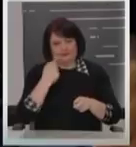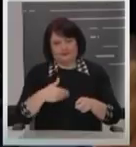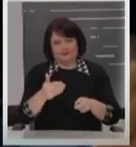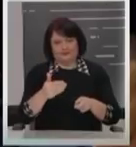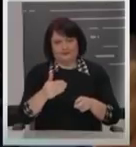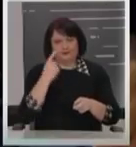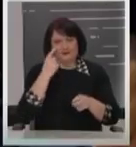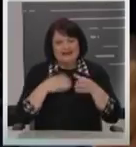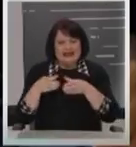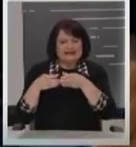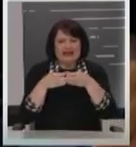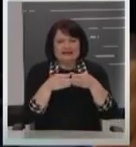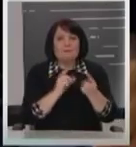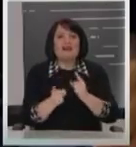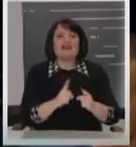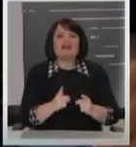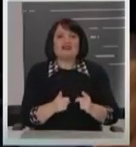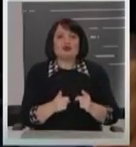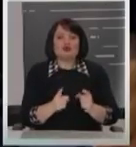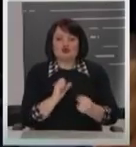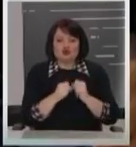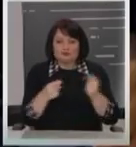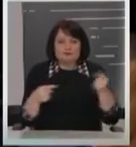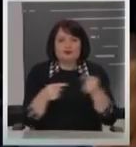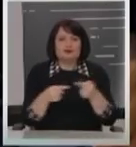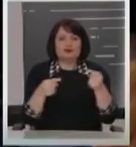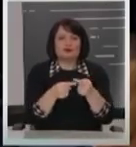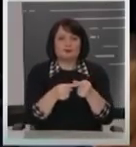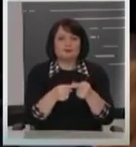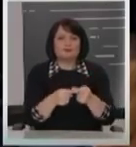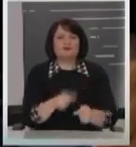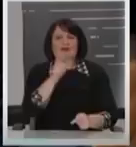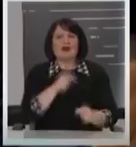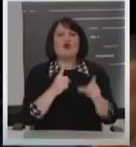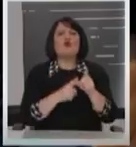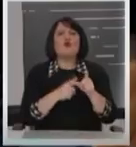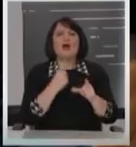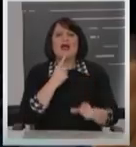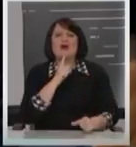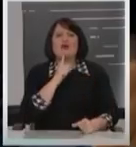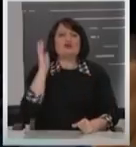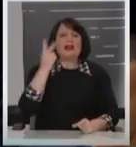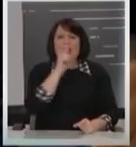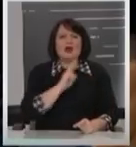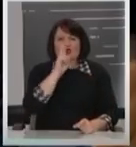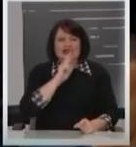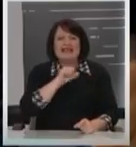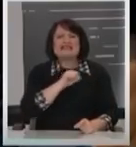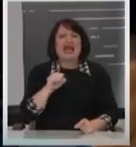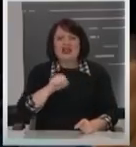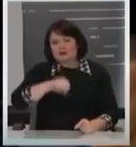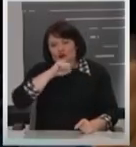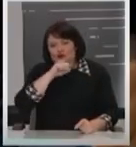την ταξική πάλι τα απολιθώματα του σταλινισμού, το γνωρίζουμε πάρα πολύ